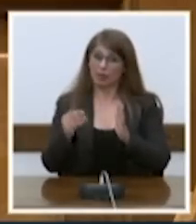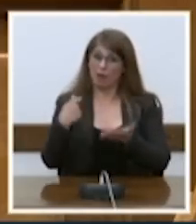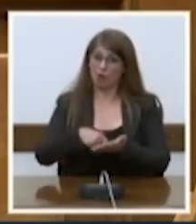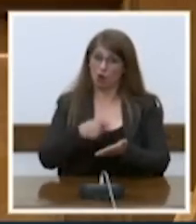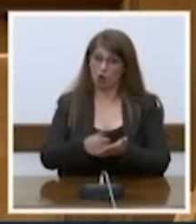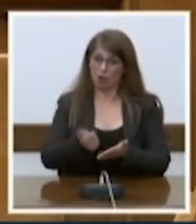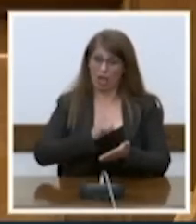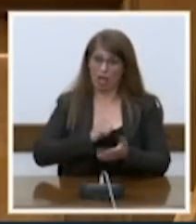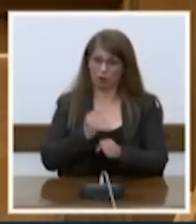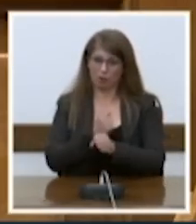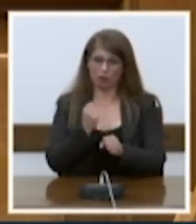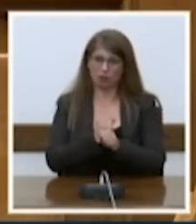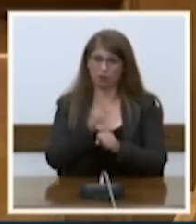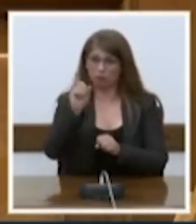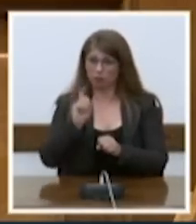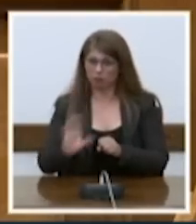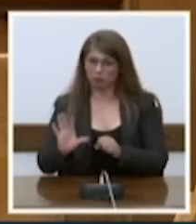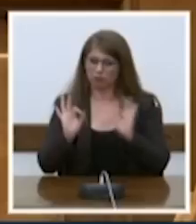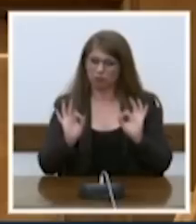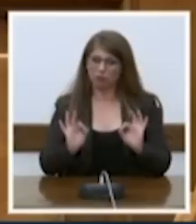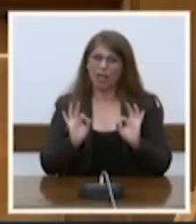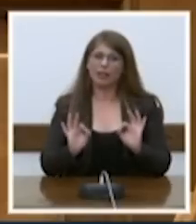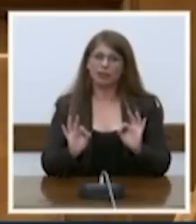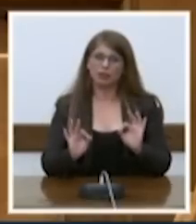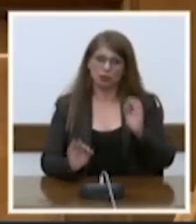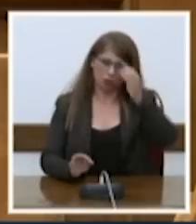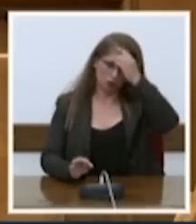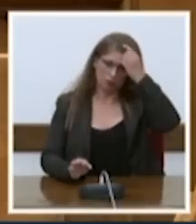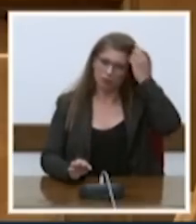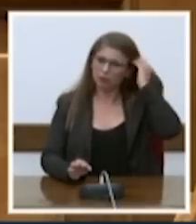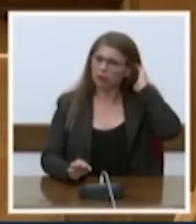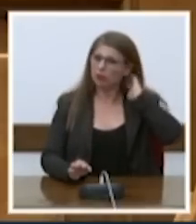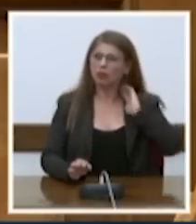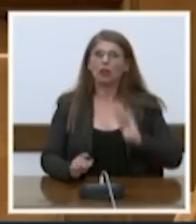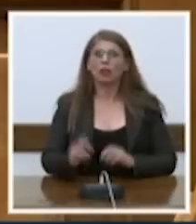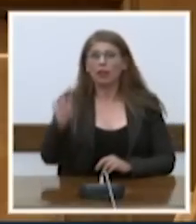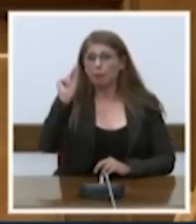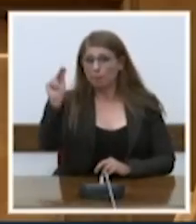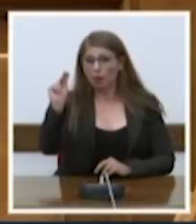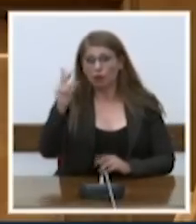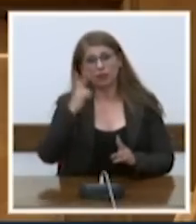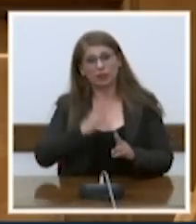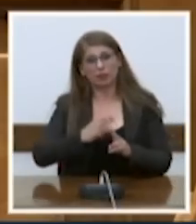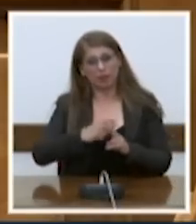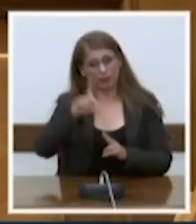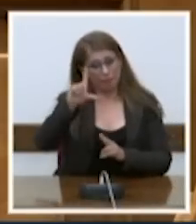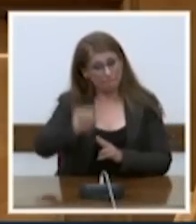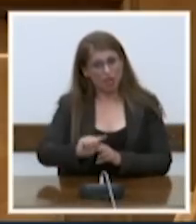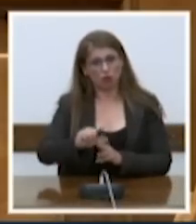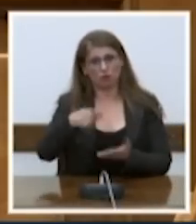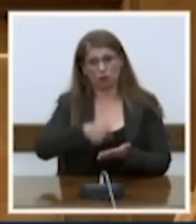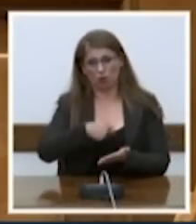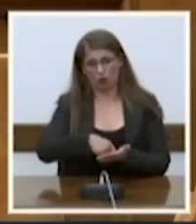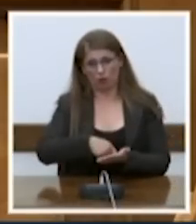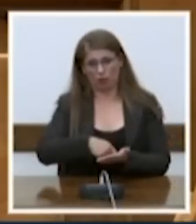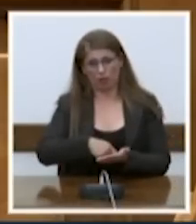αυτοαπασχολούμενων είναι ίσως το χαρακτηριστικότερο. Υπόσχεστε σημαντική μείωση φορολογίας